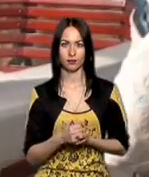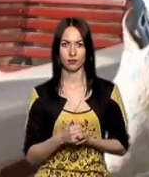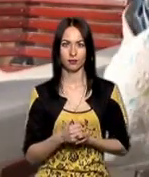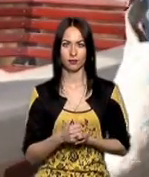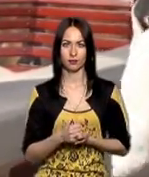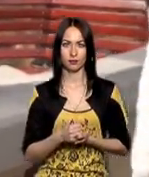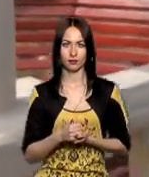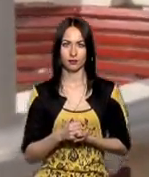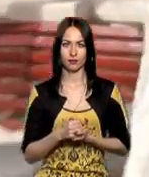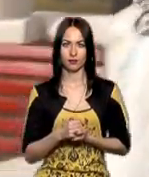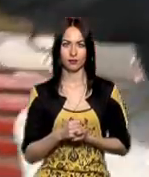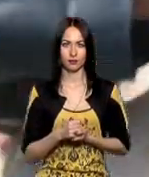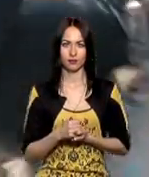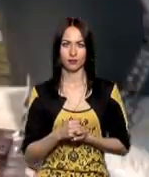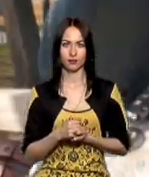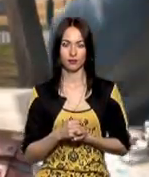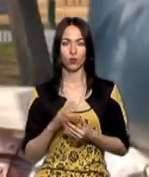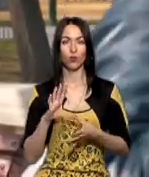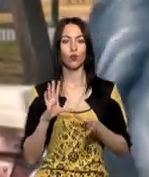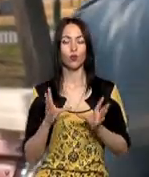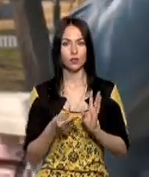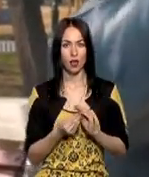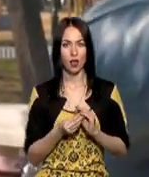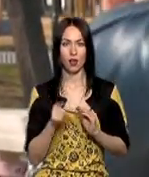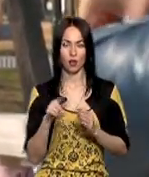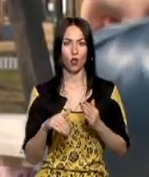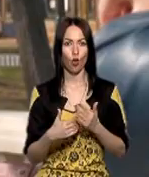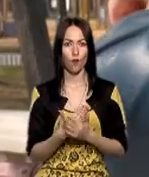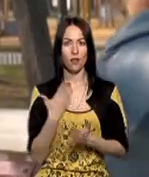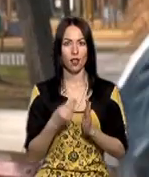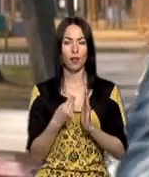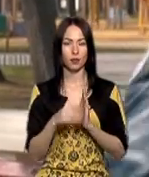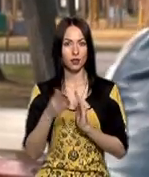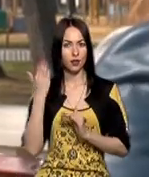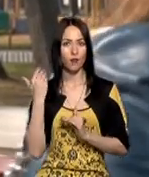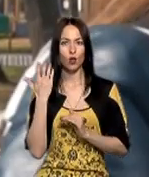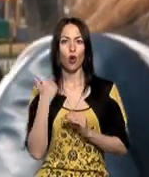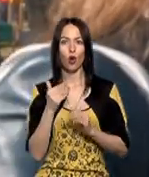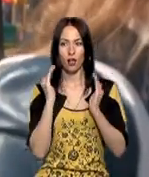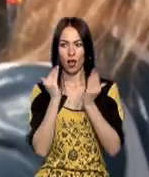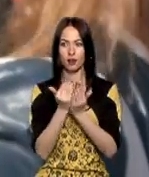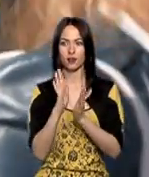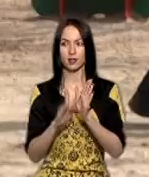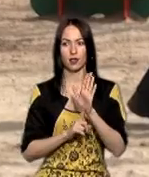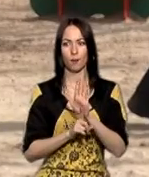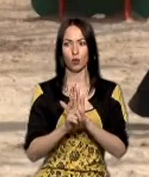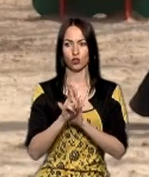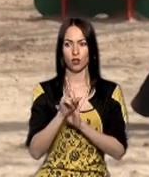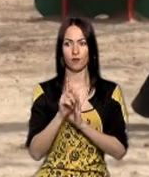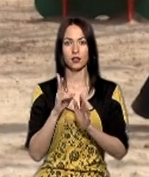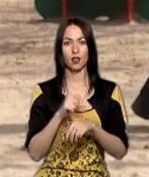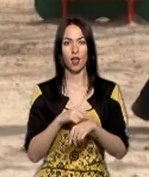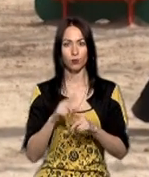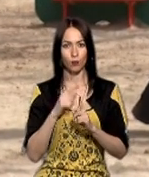А маски давно ви купили? Ну, а взагалі? Взагалі вони нові, але придбали давно, коли карантин лише починався. На час